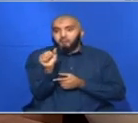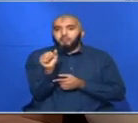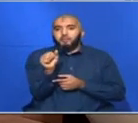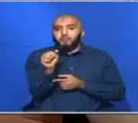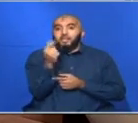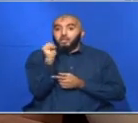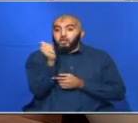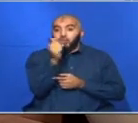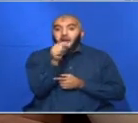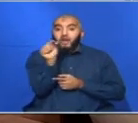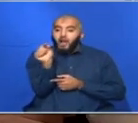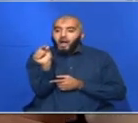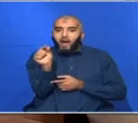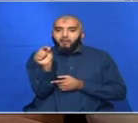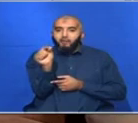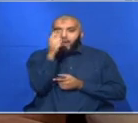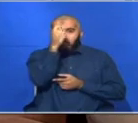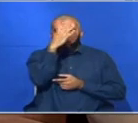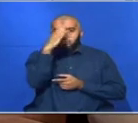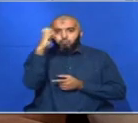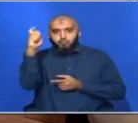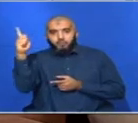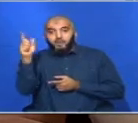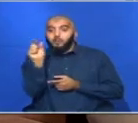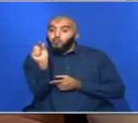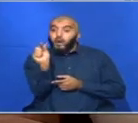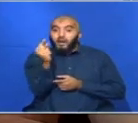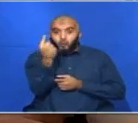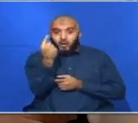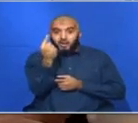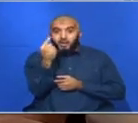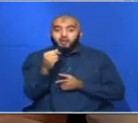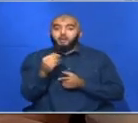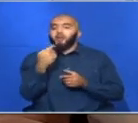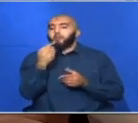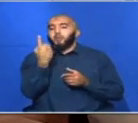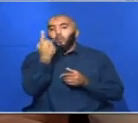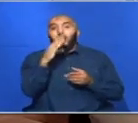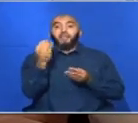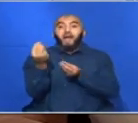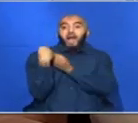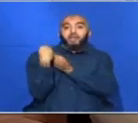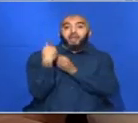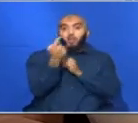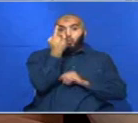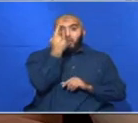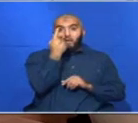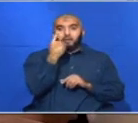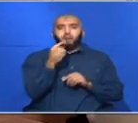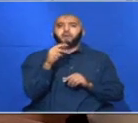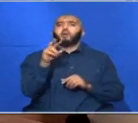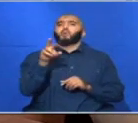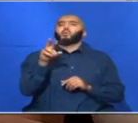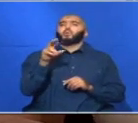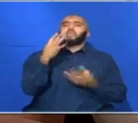بكل حرف حسن والحسنه بعشر امثالها لا اقول الف لام ميم حرف